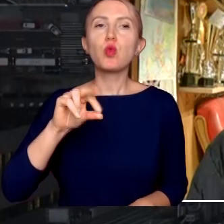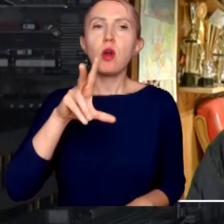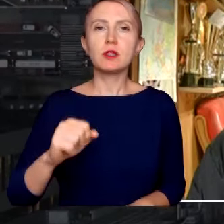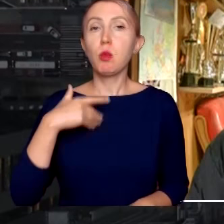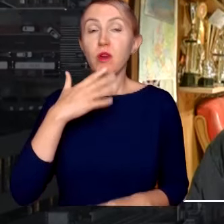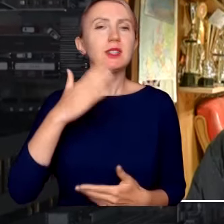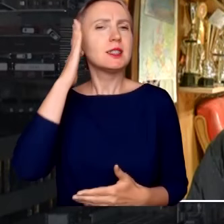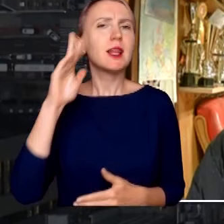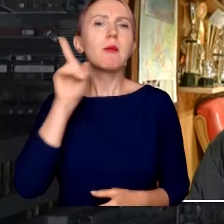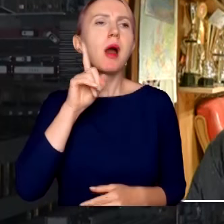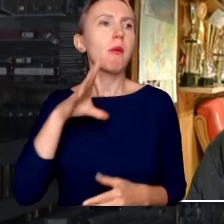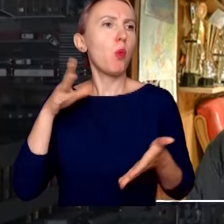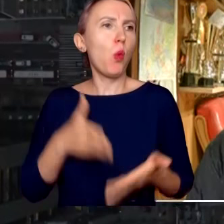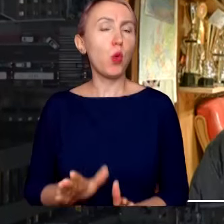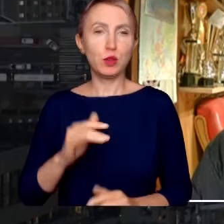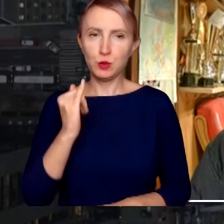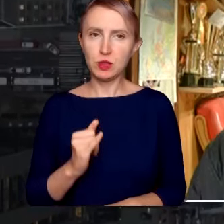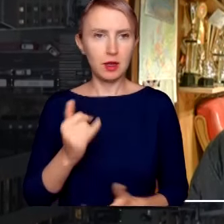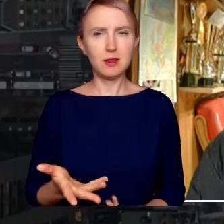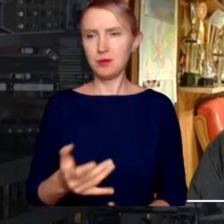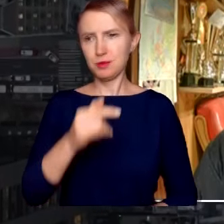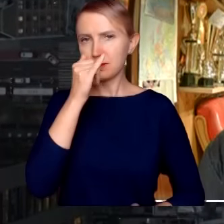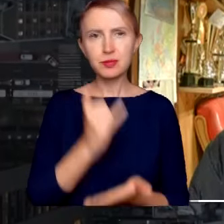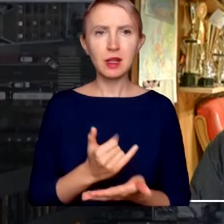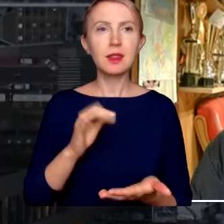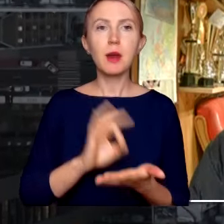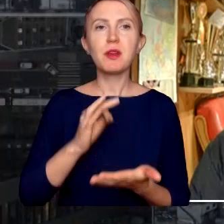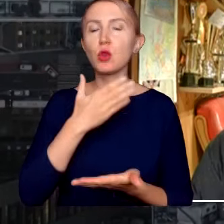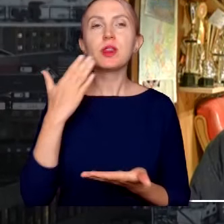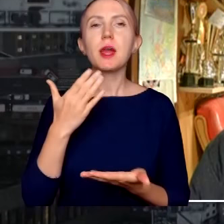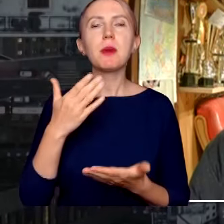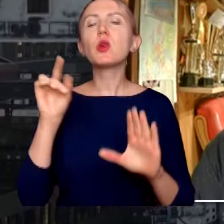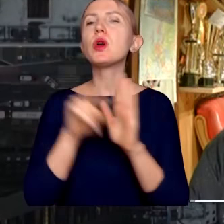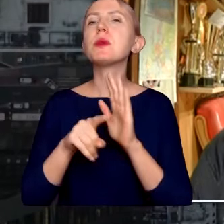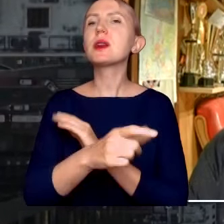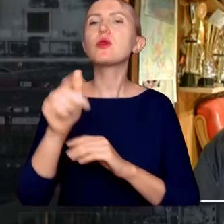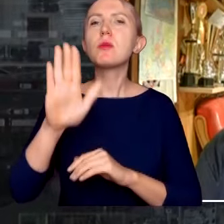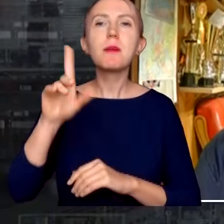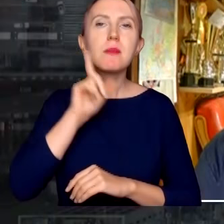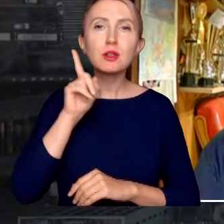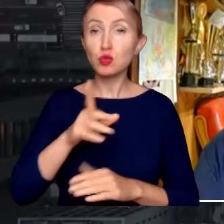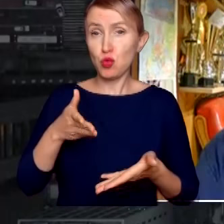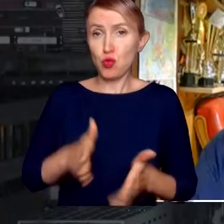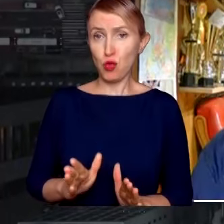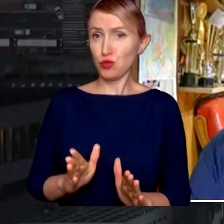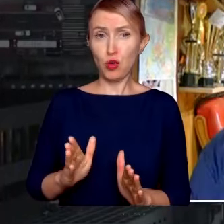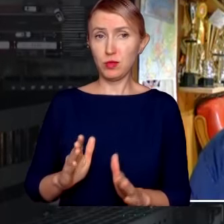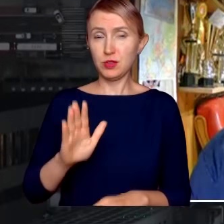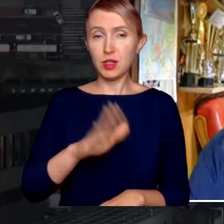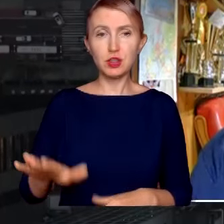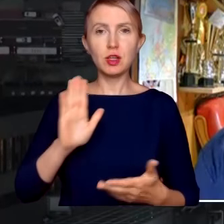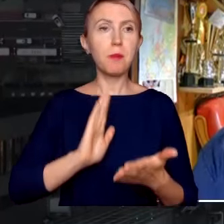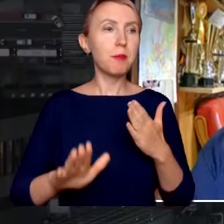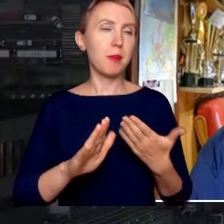mężczyznę, który urodził dziecko, ale tak się nie da. A na pewno nie ma tak wielu migrantów, którzy są mężczyznami i rodzą dzieci, żeby bez zapłodnienia